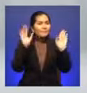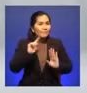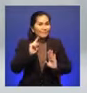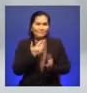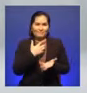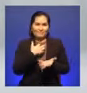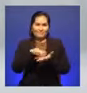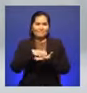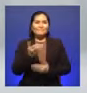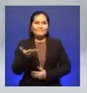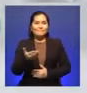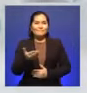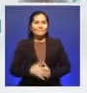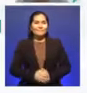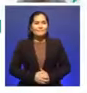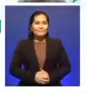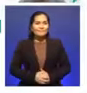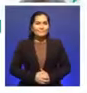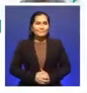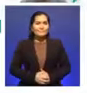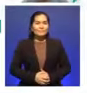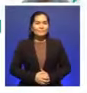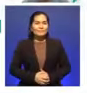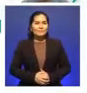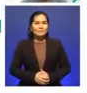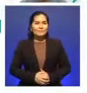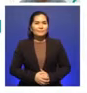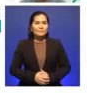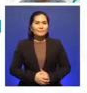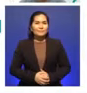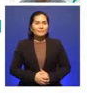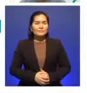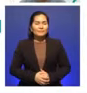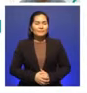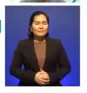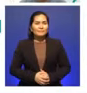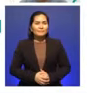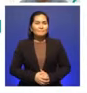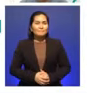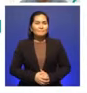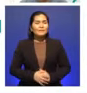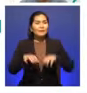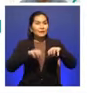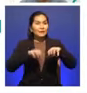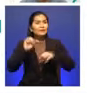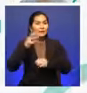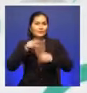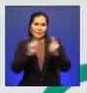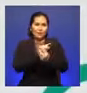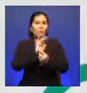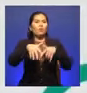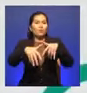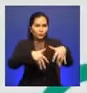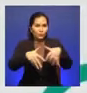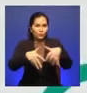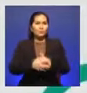ชิญค่ะคุณอาซึมิง ครับจากที่เราได้สร้างนะครับในเรื่องของการจัดสวัสดิการสังคมในชุมชนนะครับเรามี